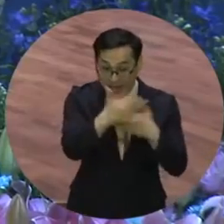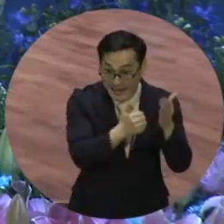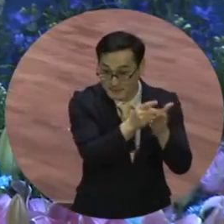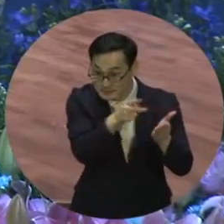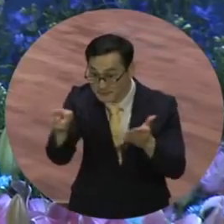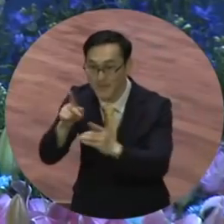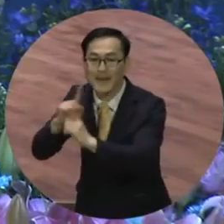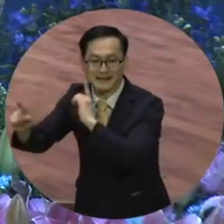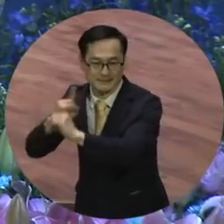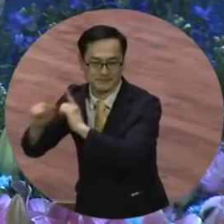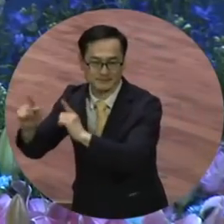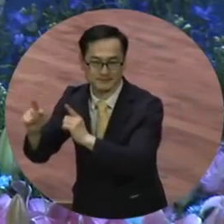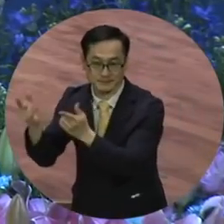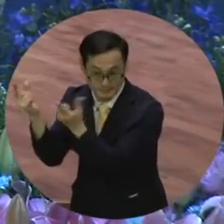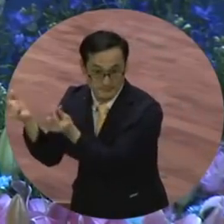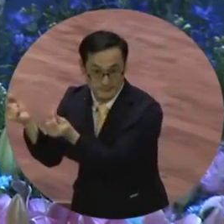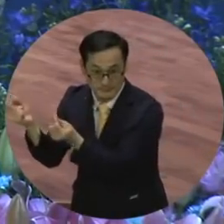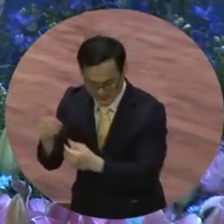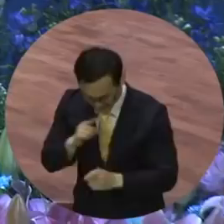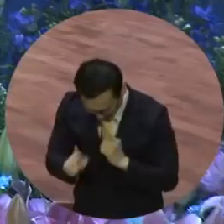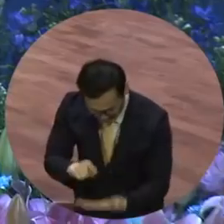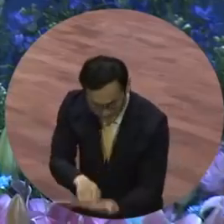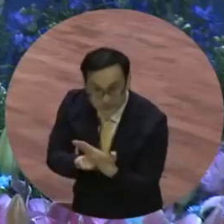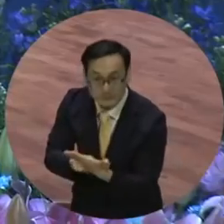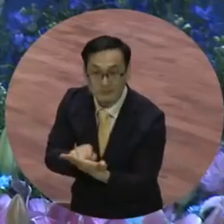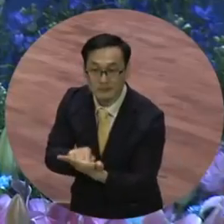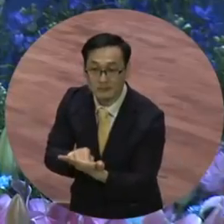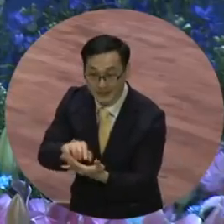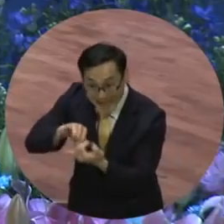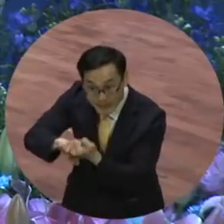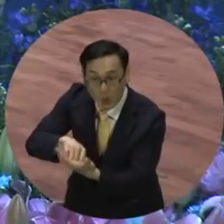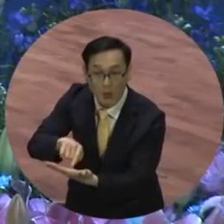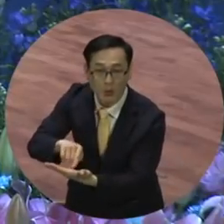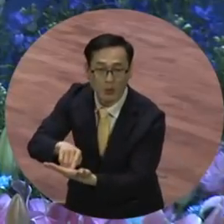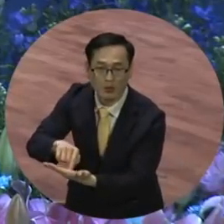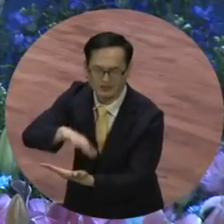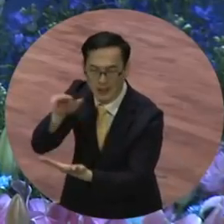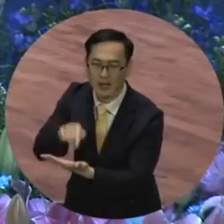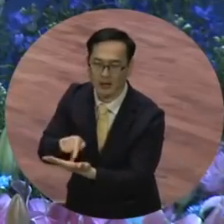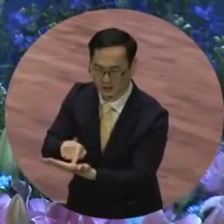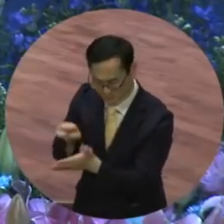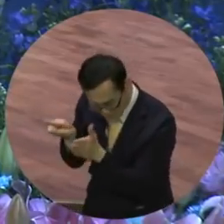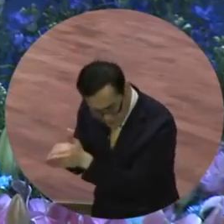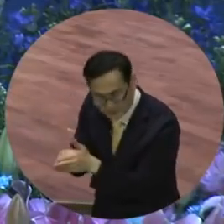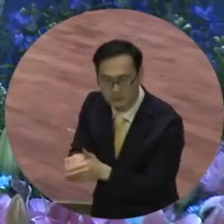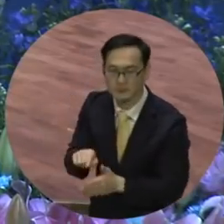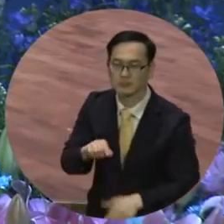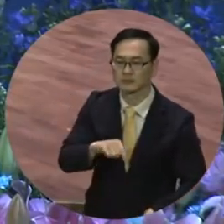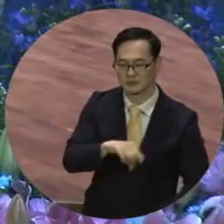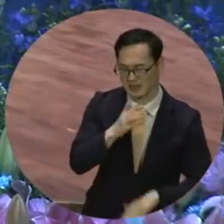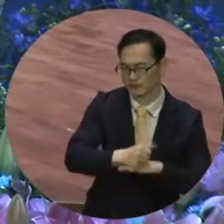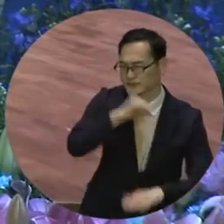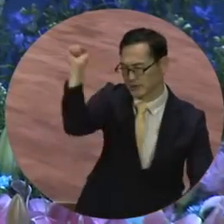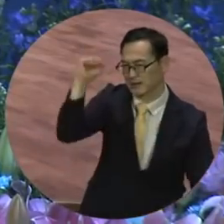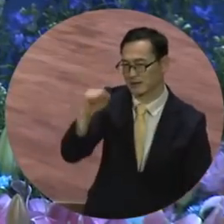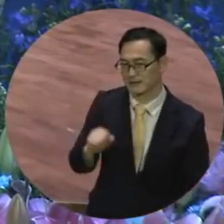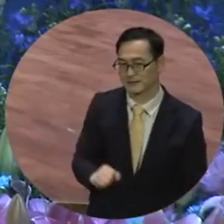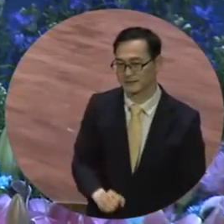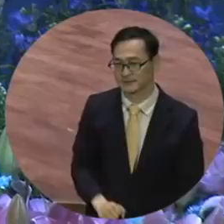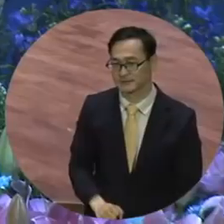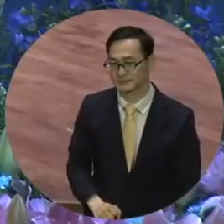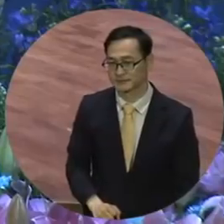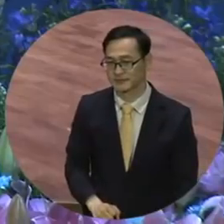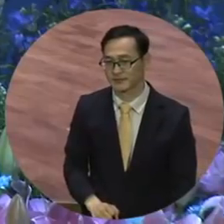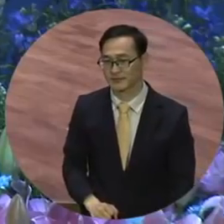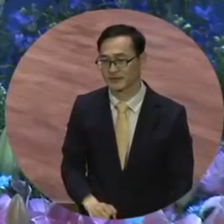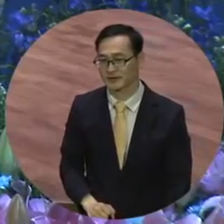확신할 수 있어요. 누가 흔들리는 갈대냐? 누가 모래 위에 지을 지은 집처럼 늘